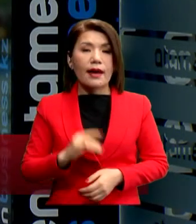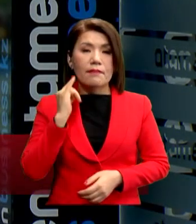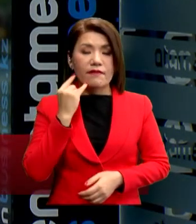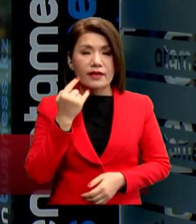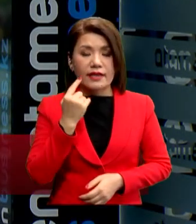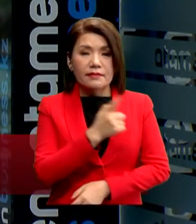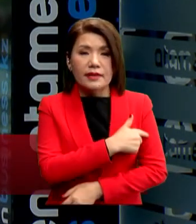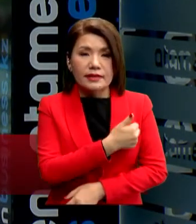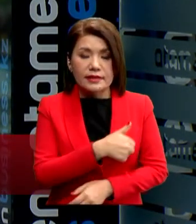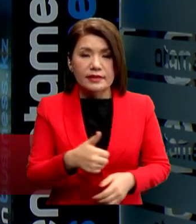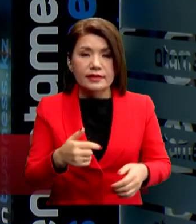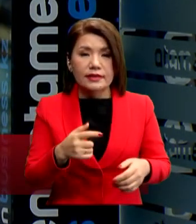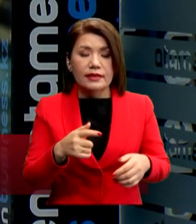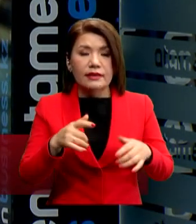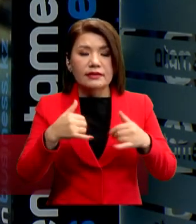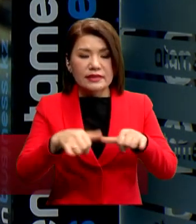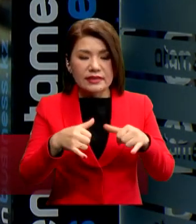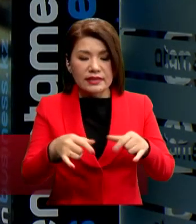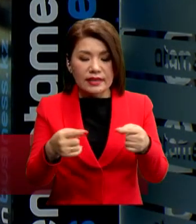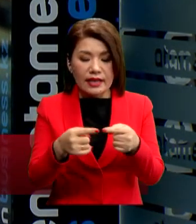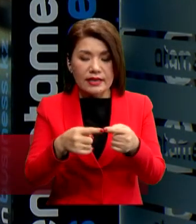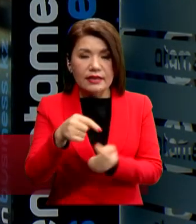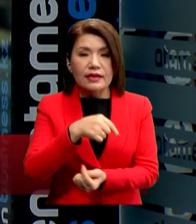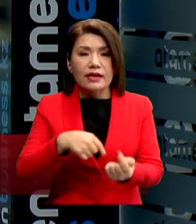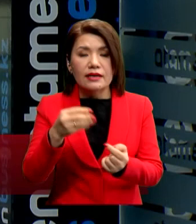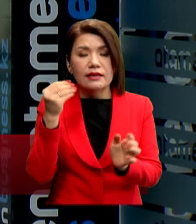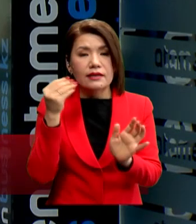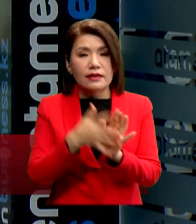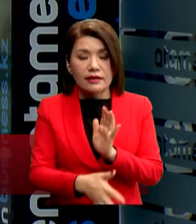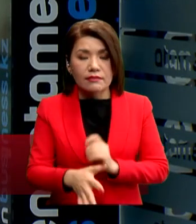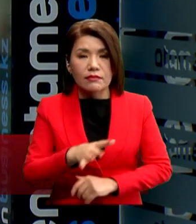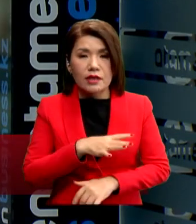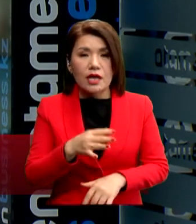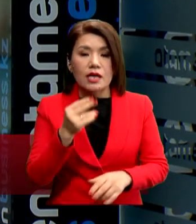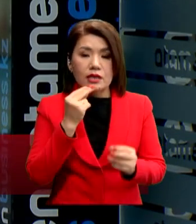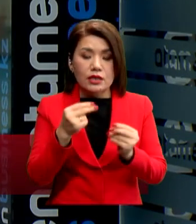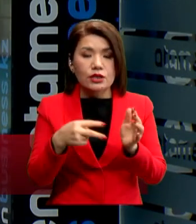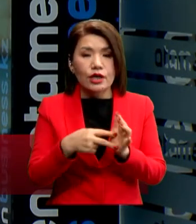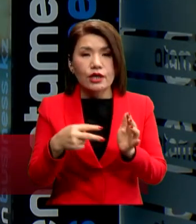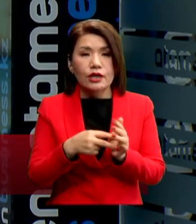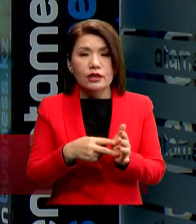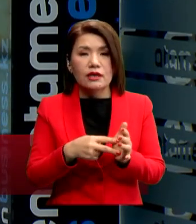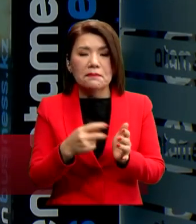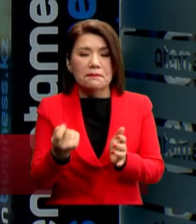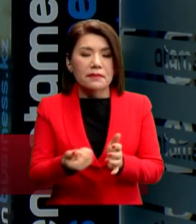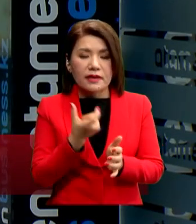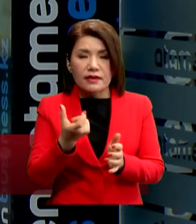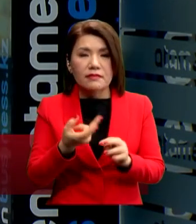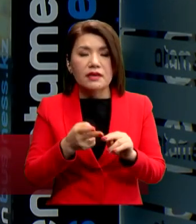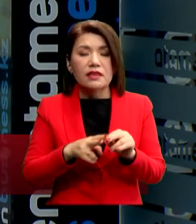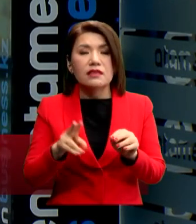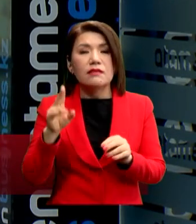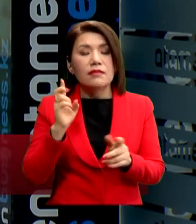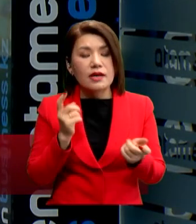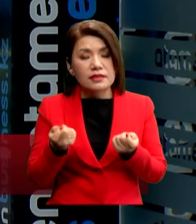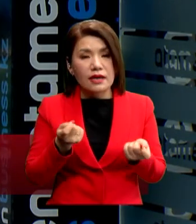Павлодарда медициналық мекеме асханаларын жалғалған кәсіпкерлер шығынға батып отыр. Тамаққа тағайындалған тариф таңдайға татымайды. Басқарма